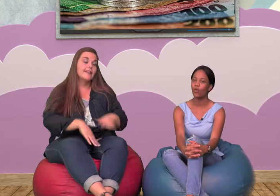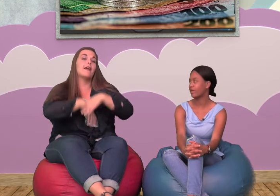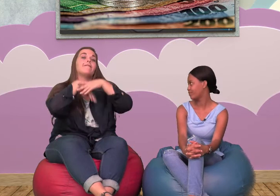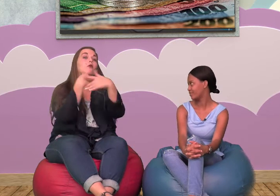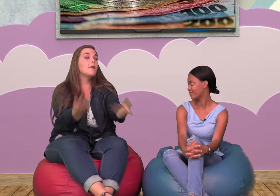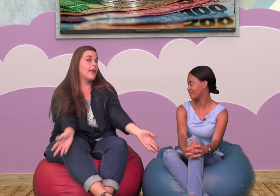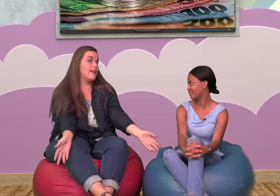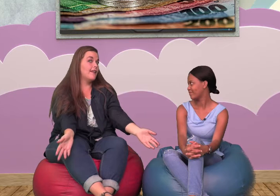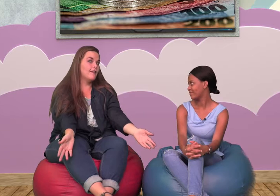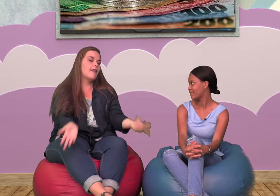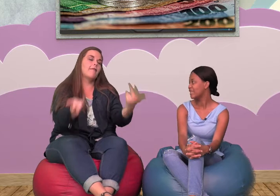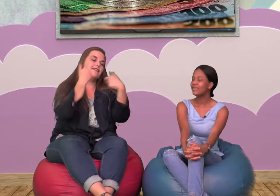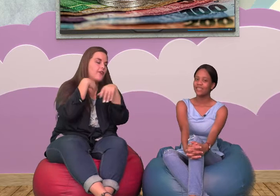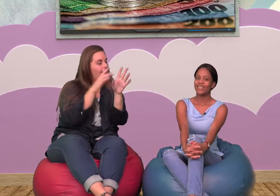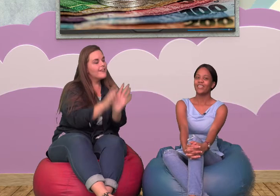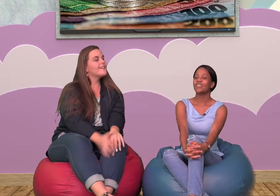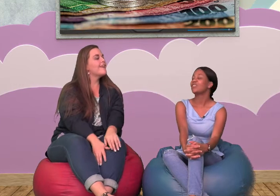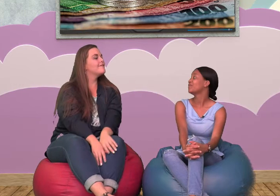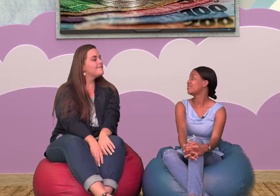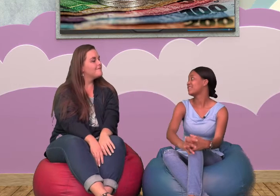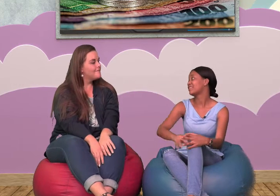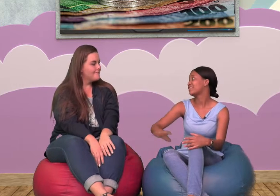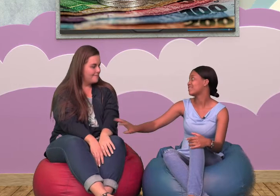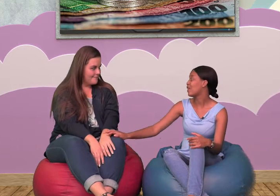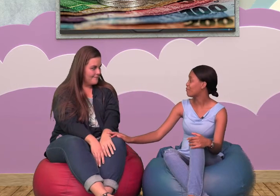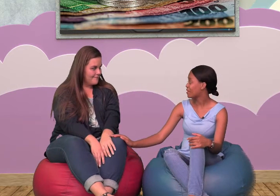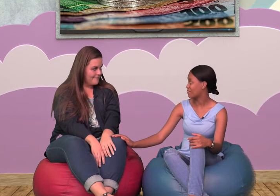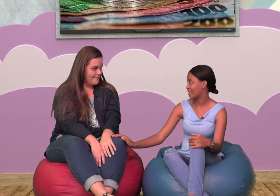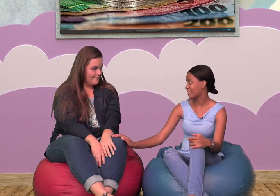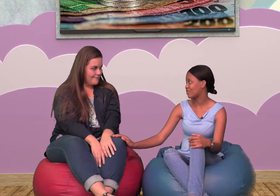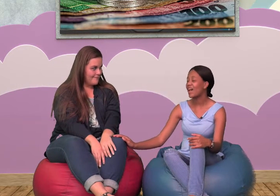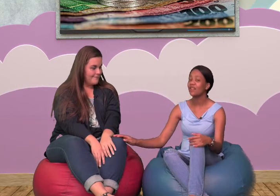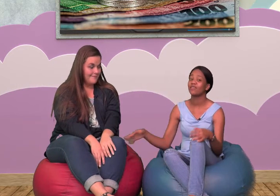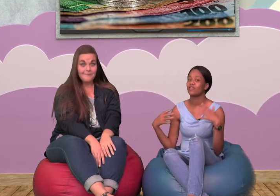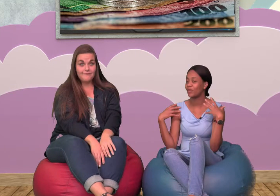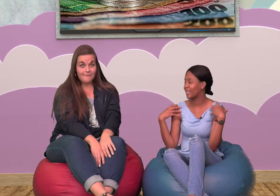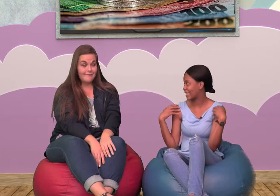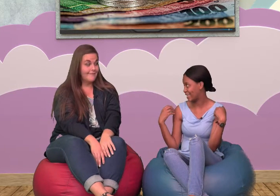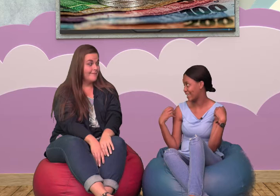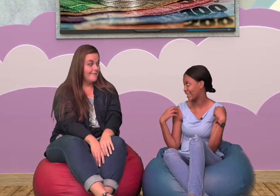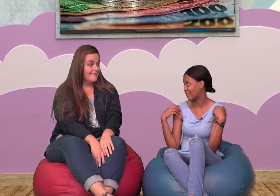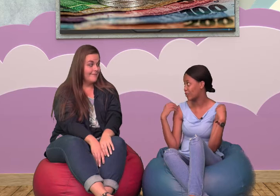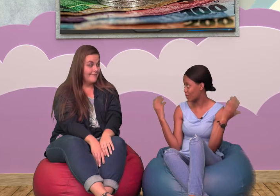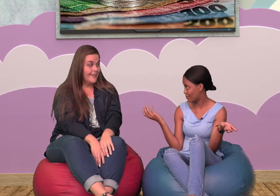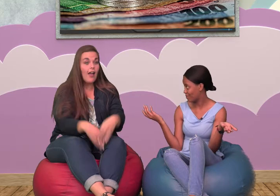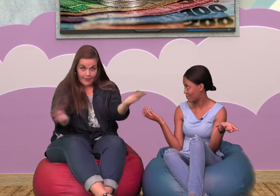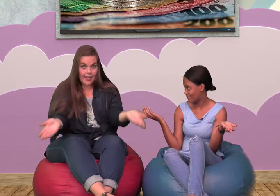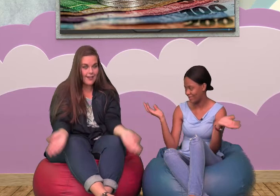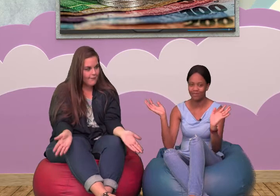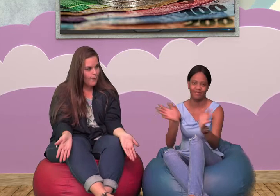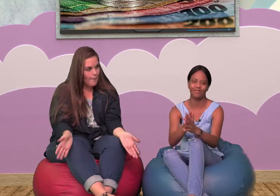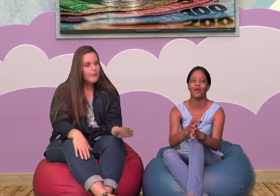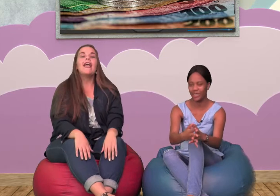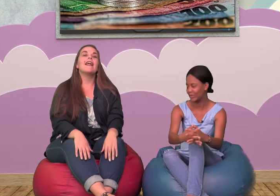kry, dan verkoop jy dit dat mense vir jou geldjies gee. Dit is nou amper winter, so al my somerklere kan ek verkoop. Ja, jy